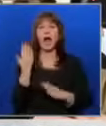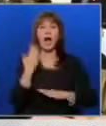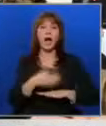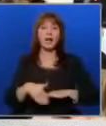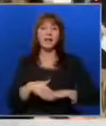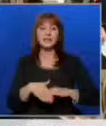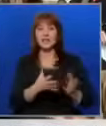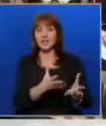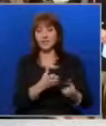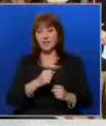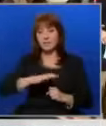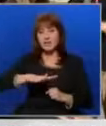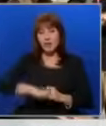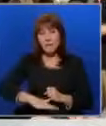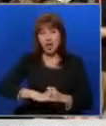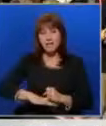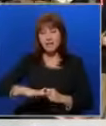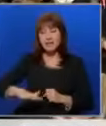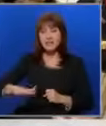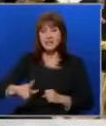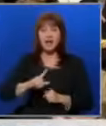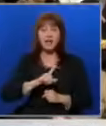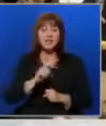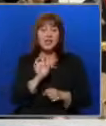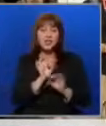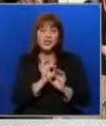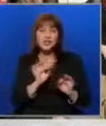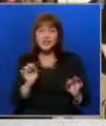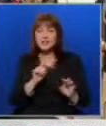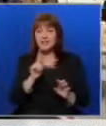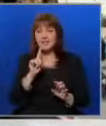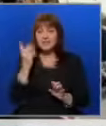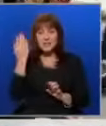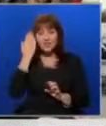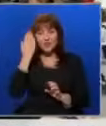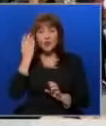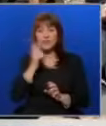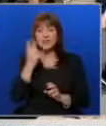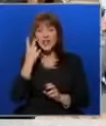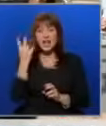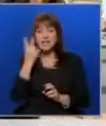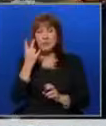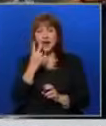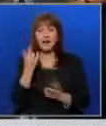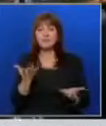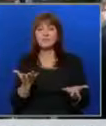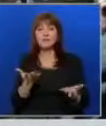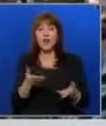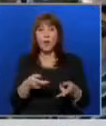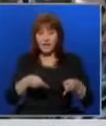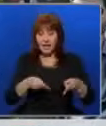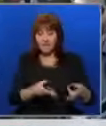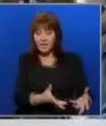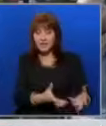да вземат малки деца, които са чисти, не са виновни, не знаят, не разбират от леглата им, просто ги взеха. Тук